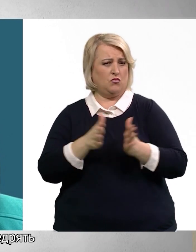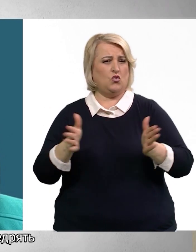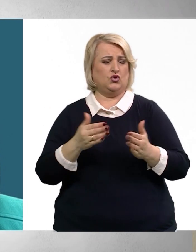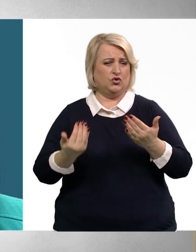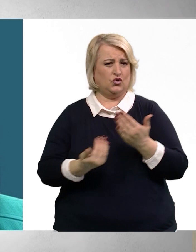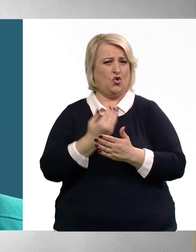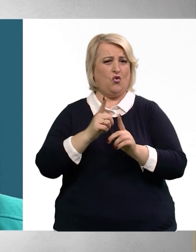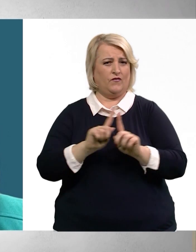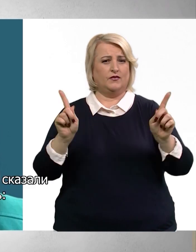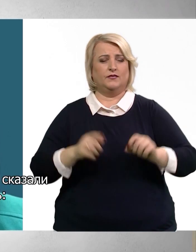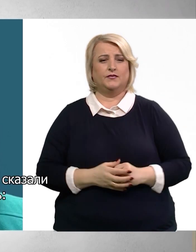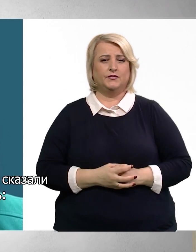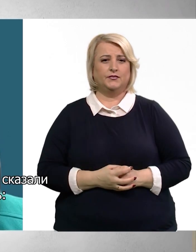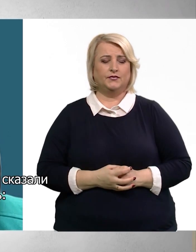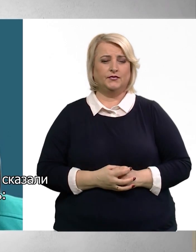mai mult zel.